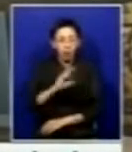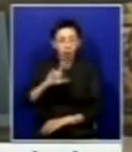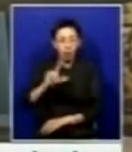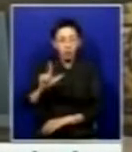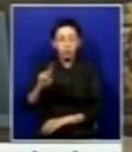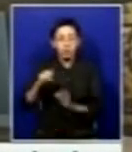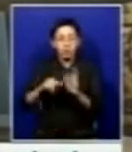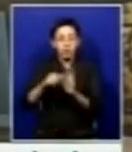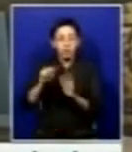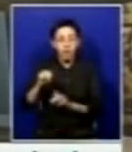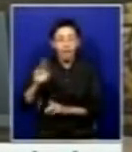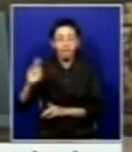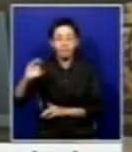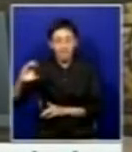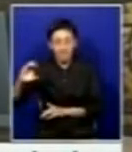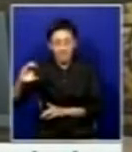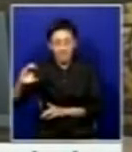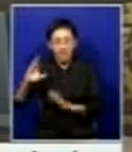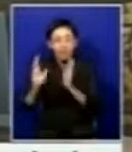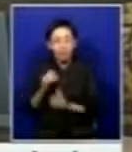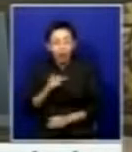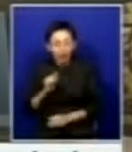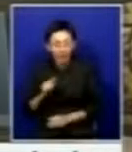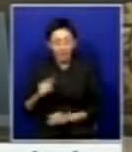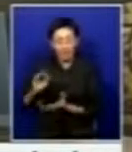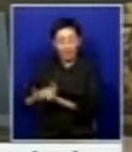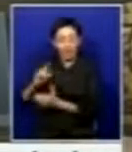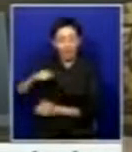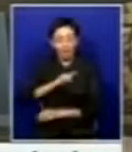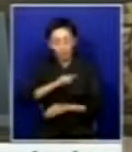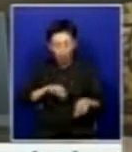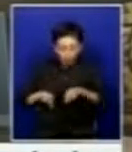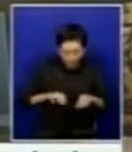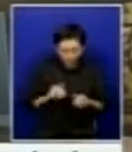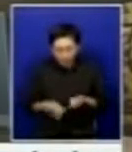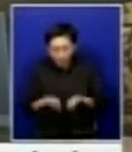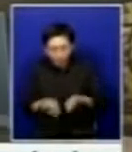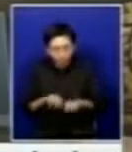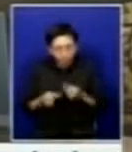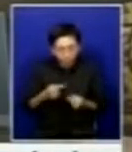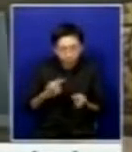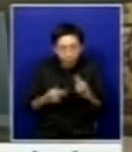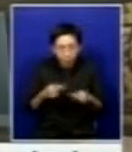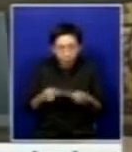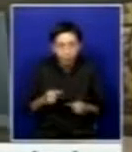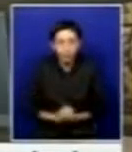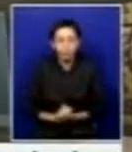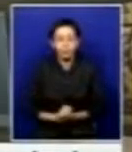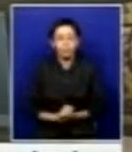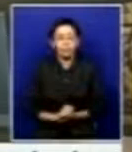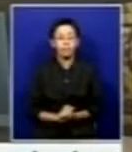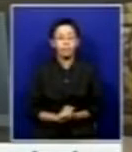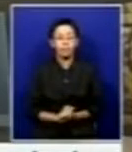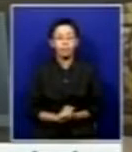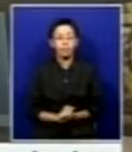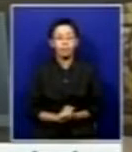ครับมีภรรยาผมเป็นแอดมินมีข้อเสนอข้อเรียกร้องมาก่อนที่จะนำมาอภิป